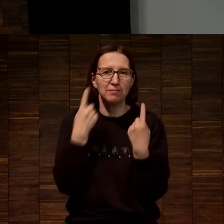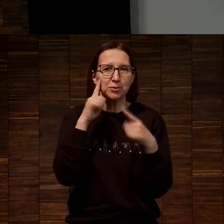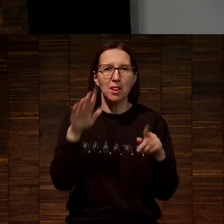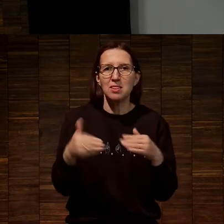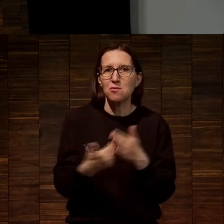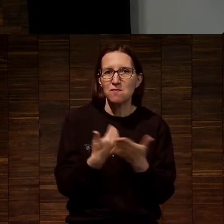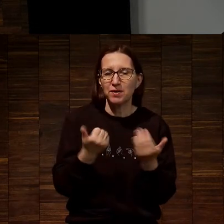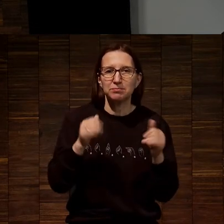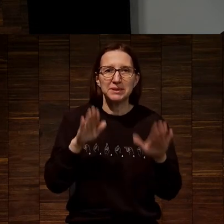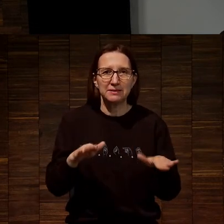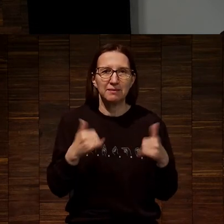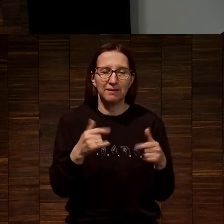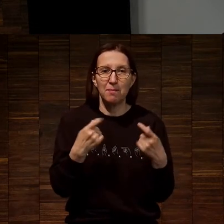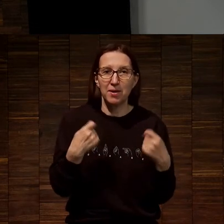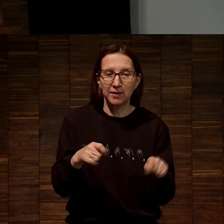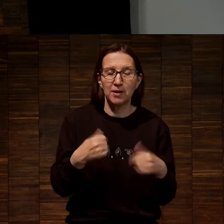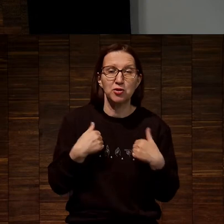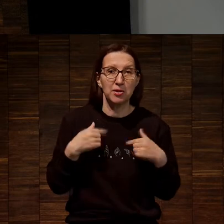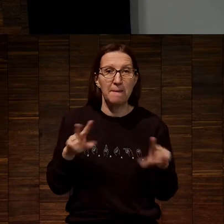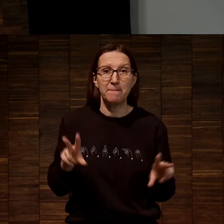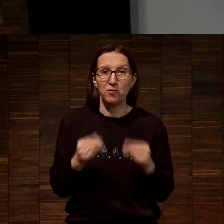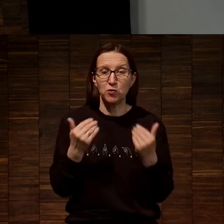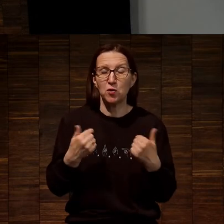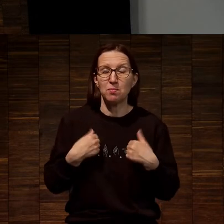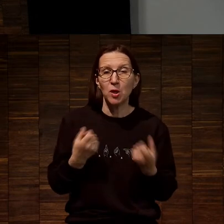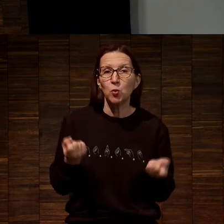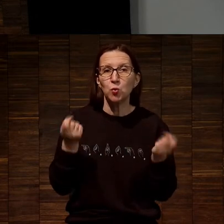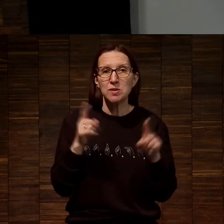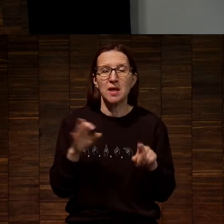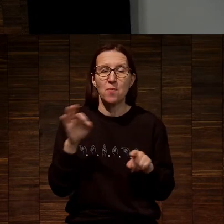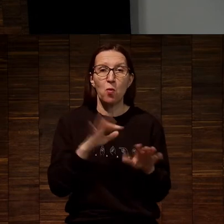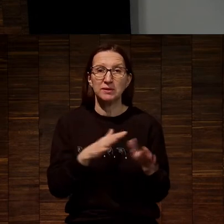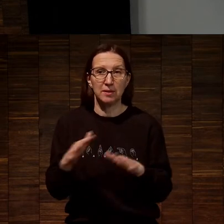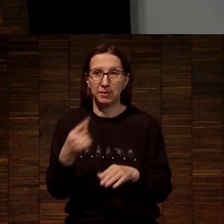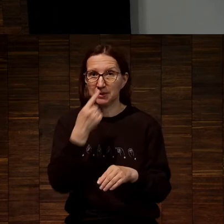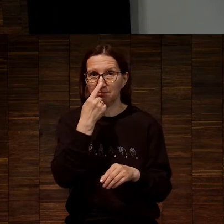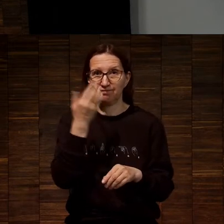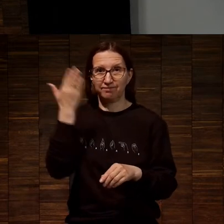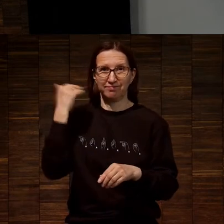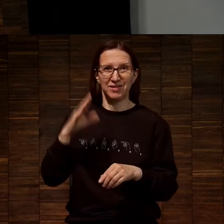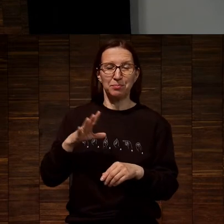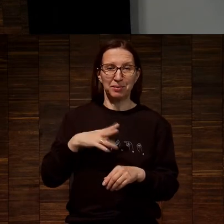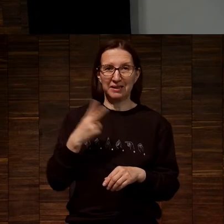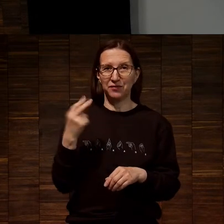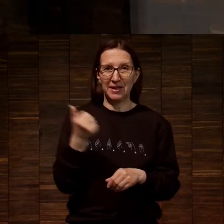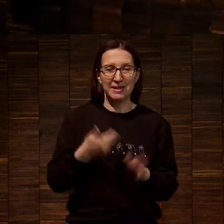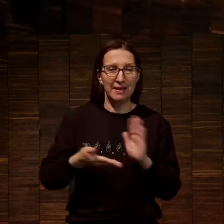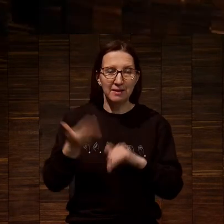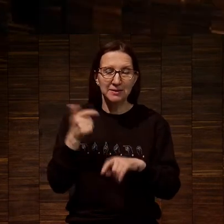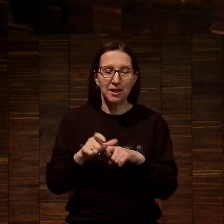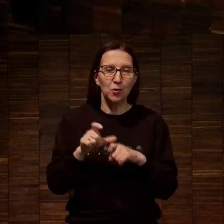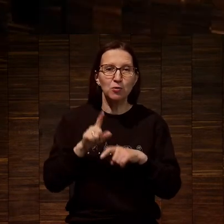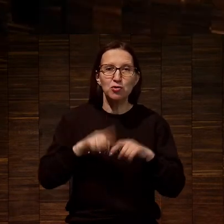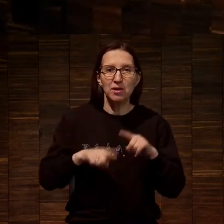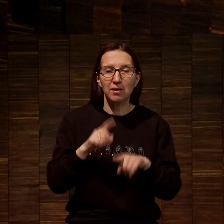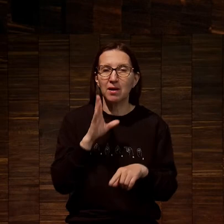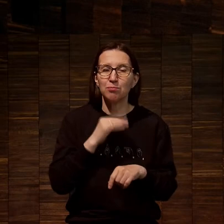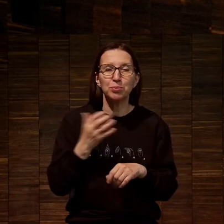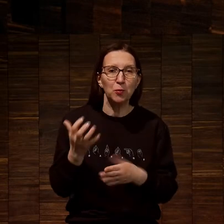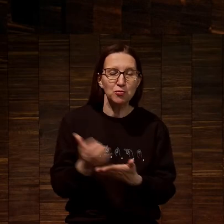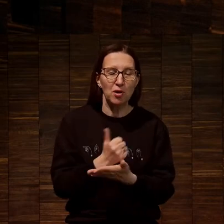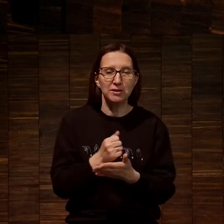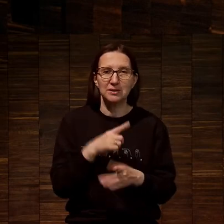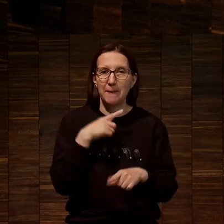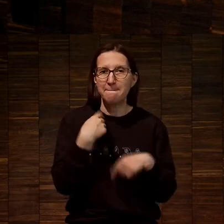с вами сегодня повезло, потому что мы услышим про событие, которое прошло буквально пару недель назад. Очень редко, когда получается поговорить